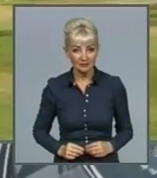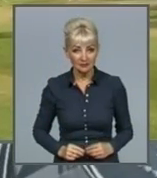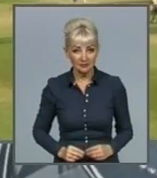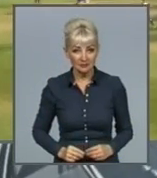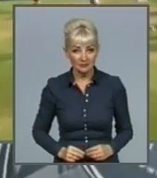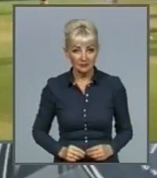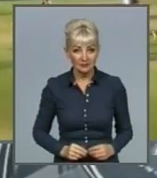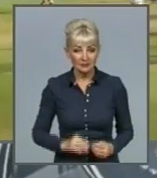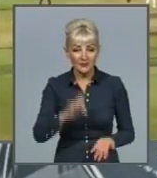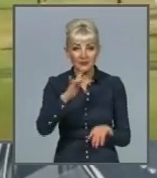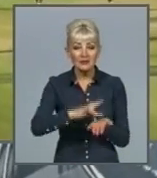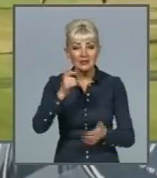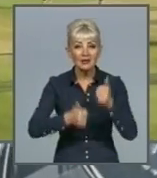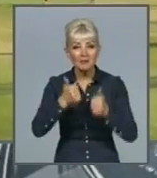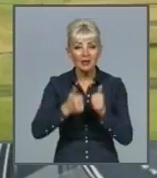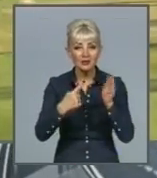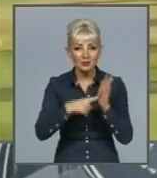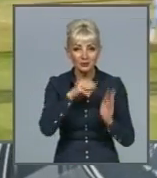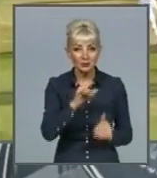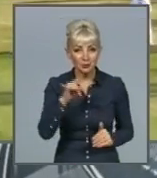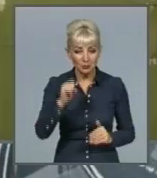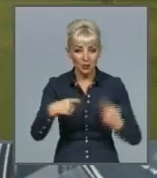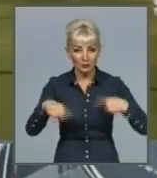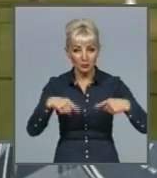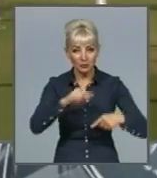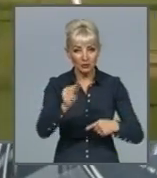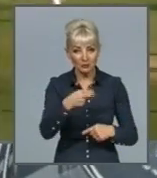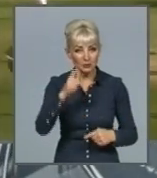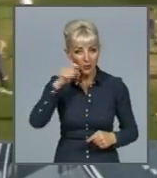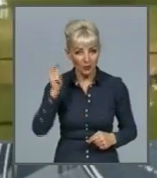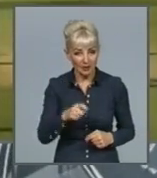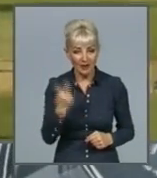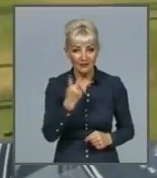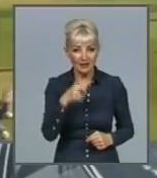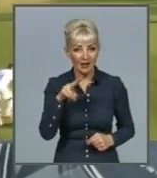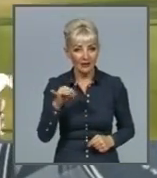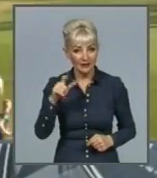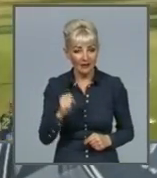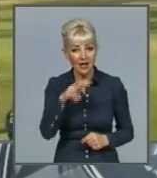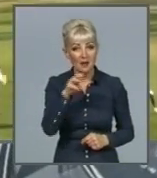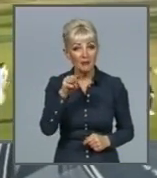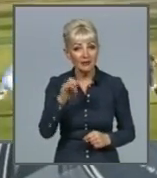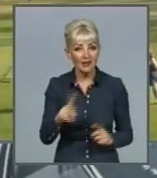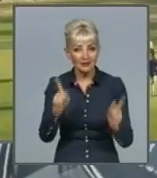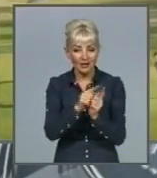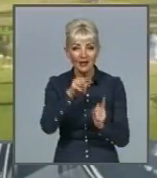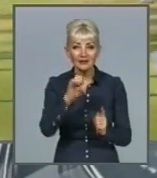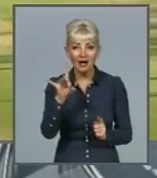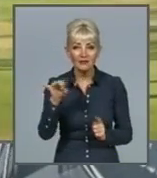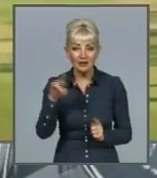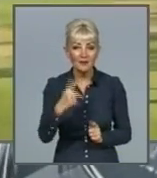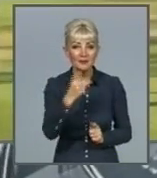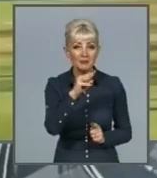В центральном матче шестого тура футбольного чемпионата Украины во второй лиге «Металл» принимал «Таврию». В первом тайме лидеры группы